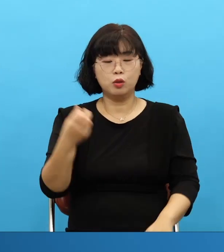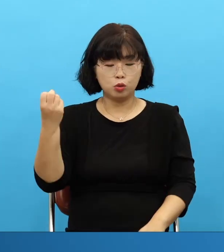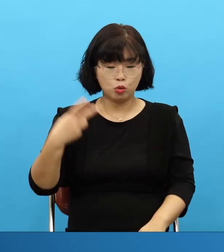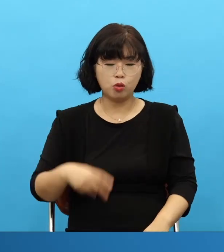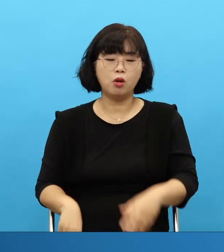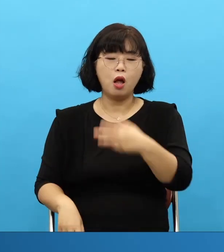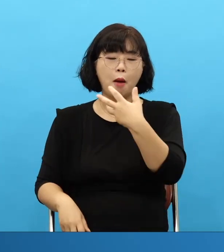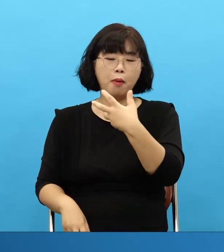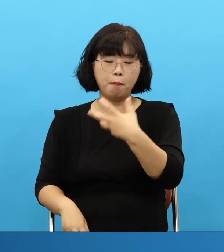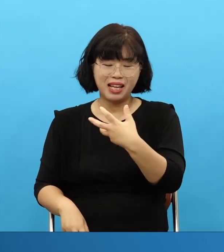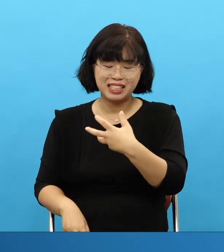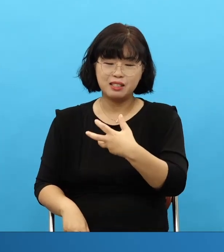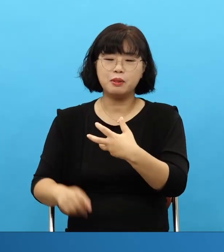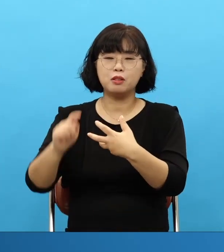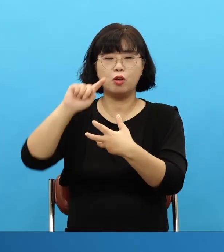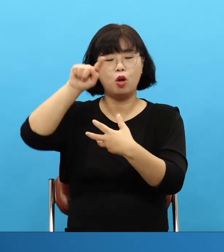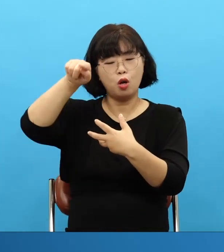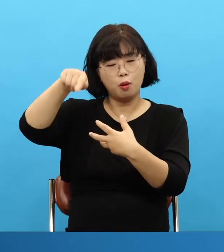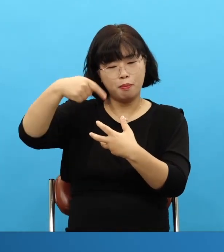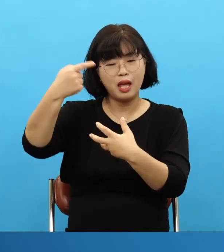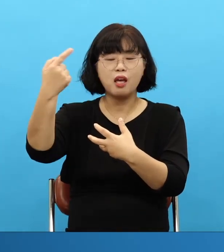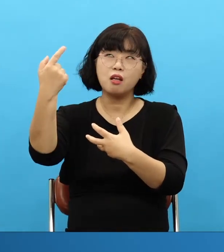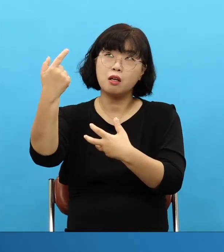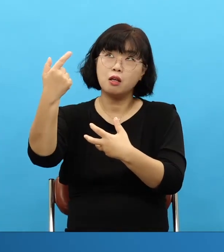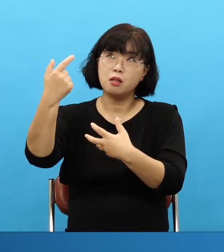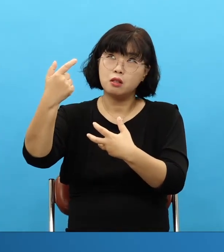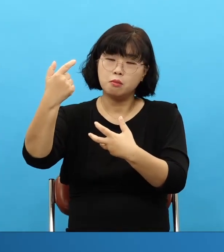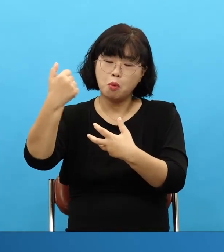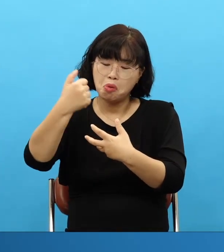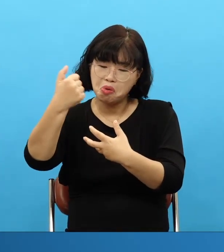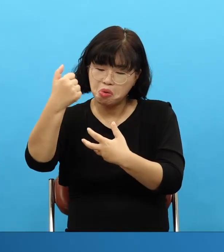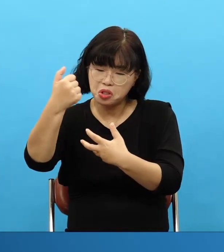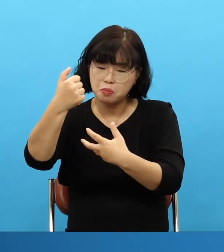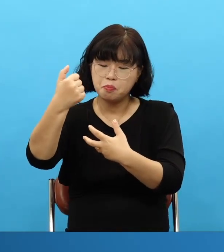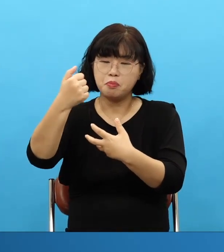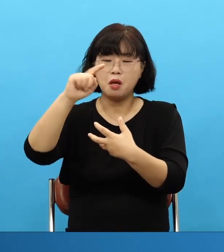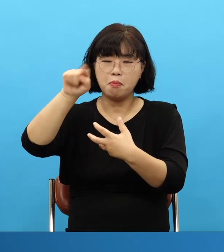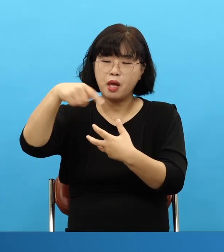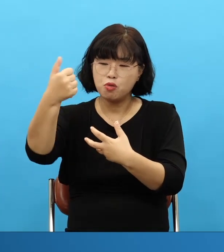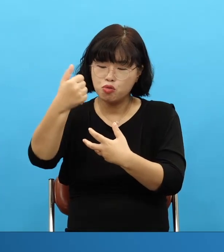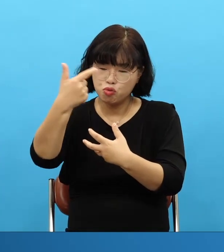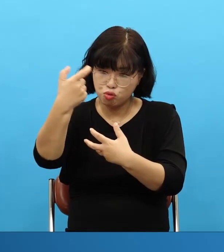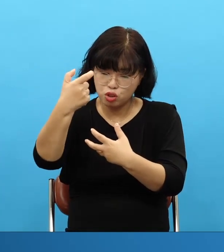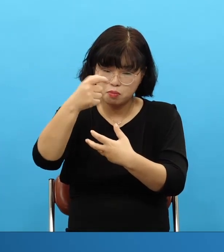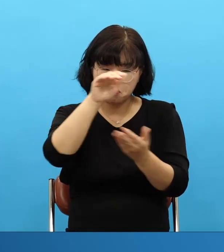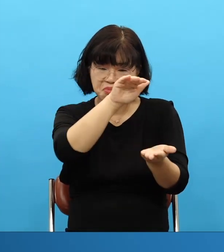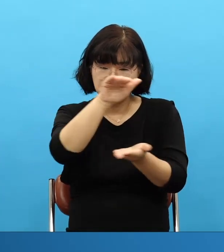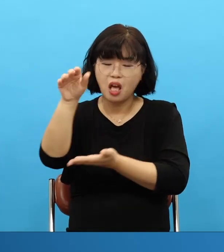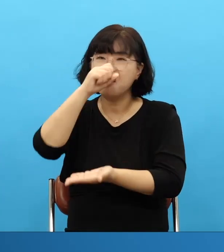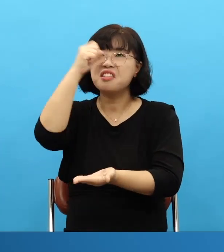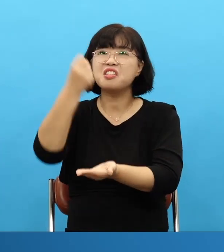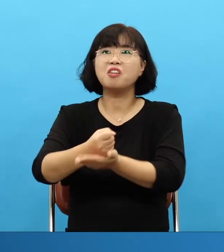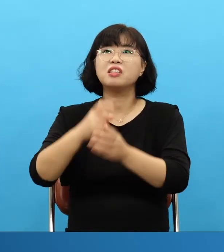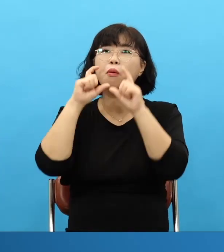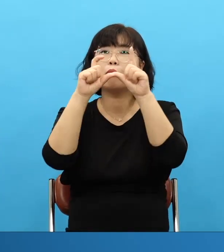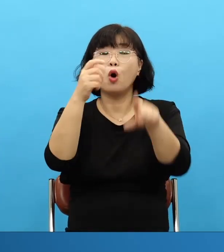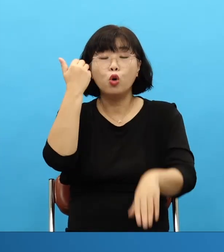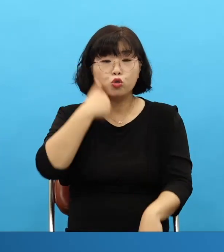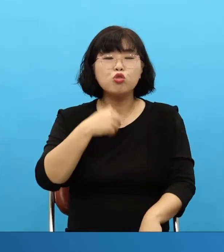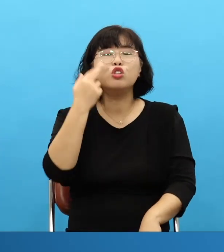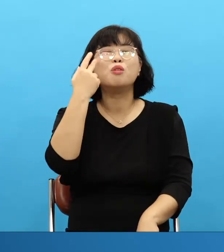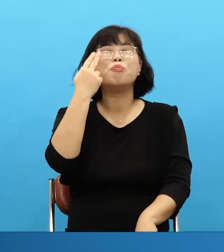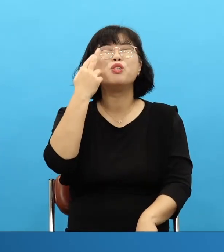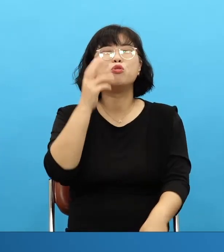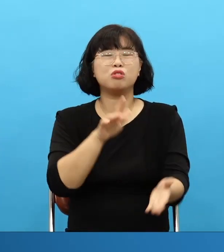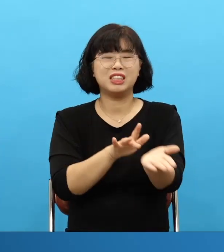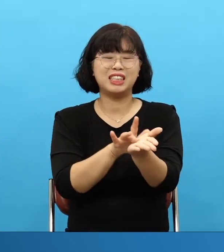120, that's the range that the US uses. 전부 제약회사 사장님들이 만들어낸 거예요. But all of this normal range for the blood pressure,